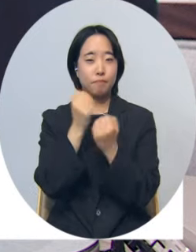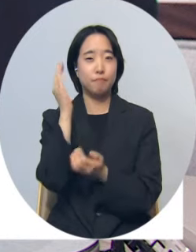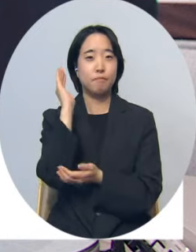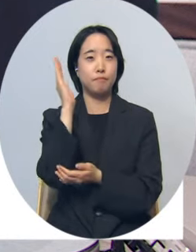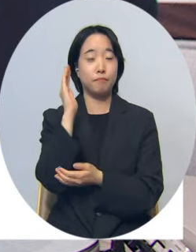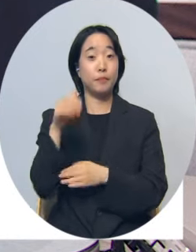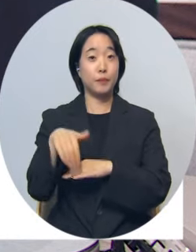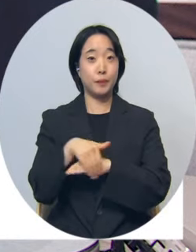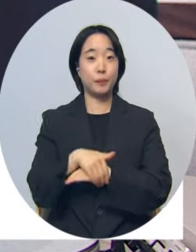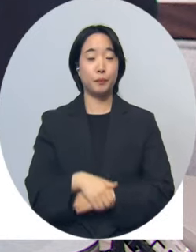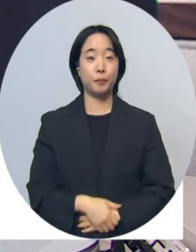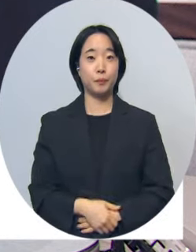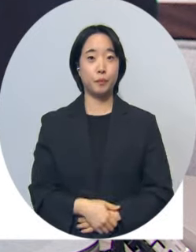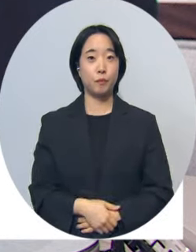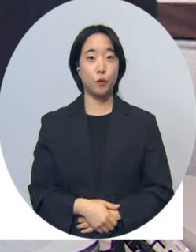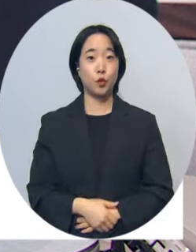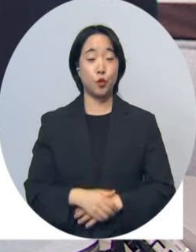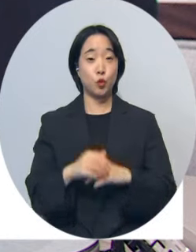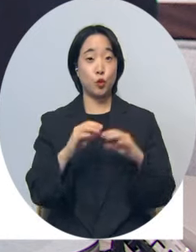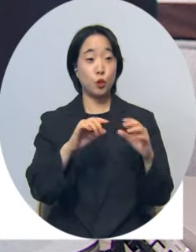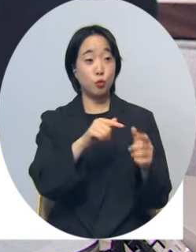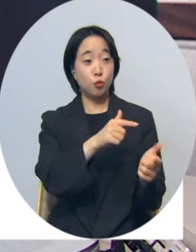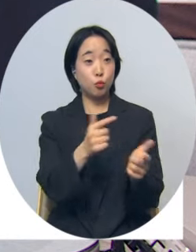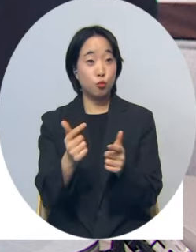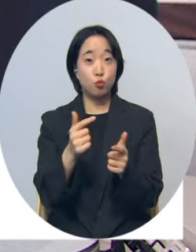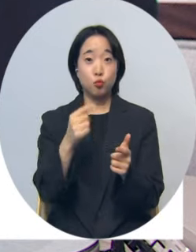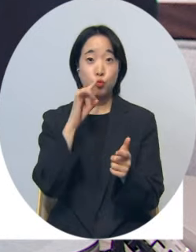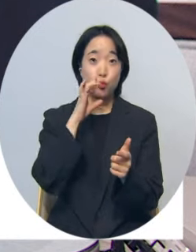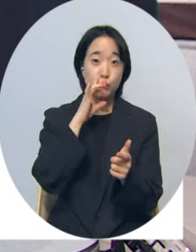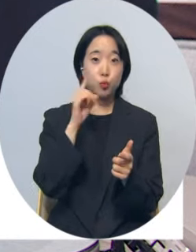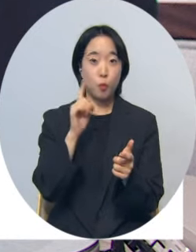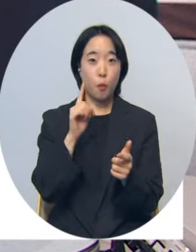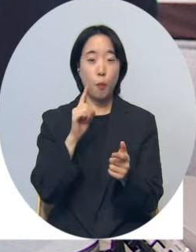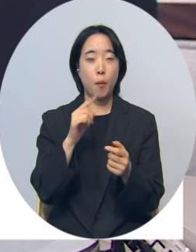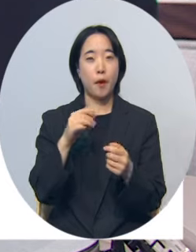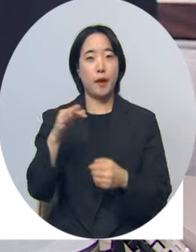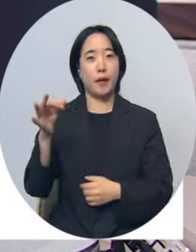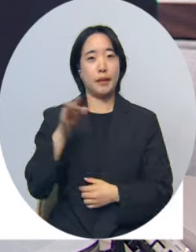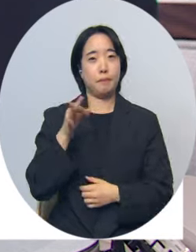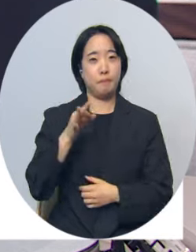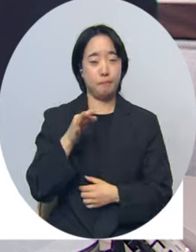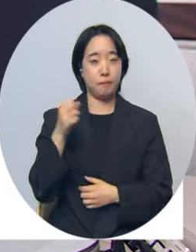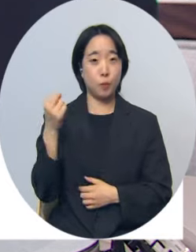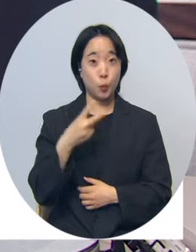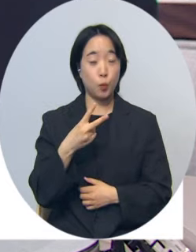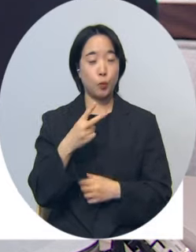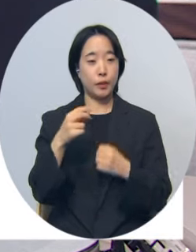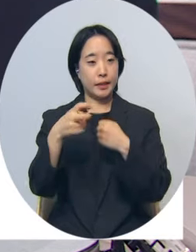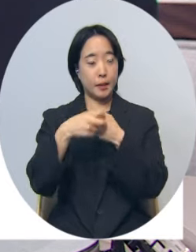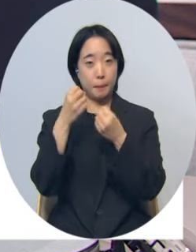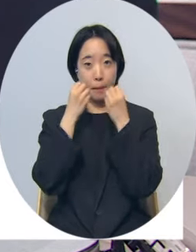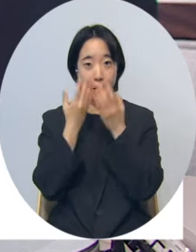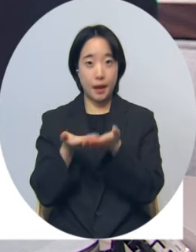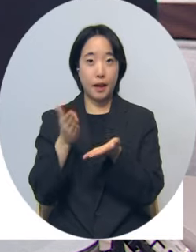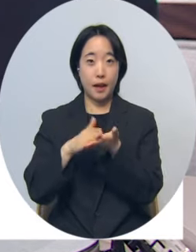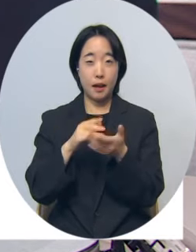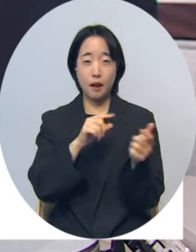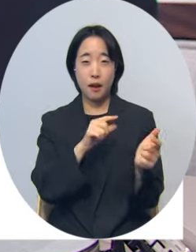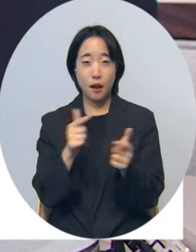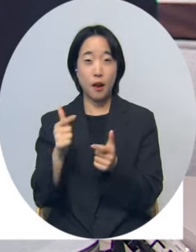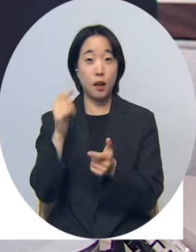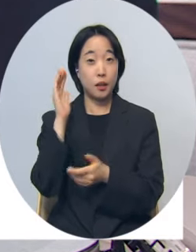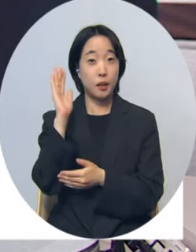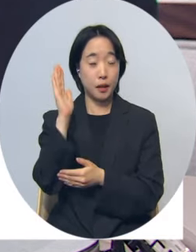진행합니다. 국민적 관심사인 연금 개혁안과 의대 증원에 대한 정부 입장 등을 윤 대통령이 국민들에게